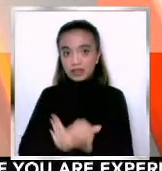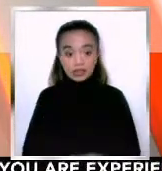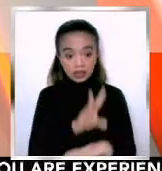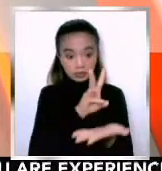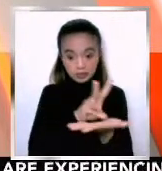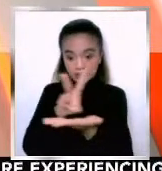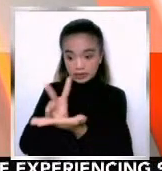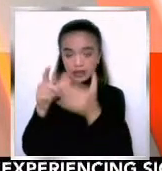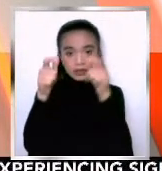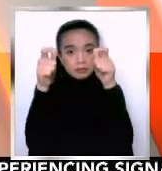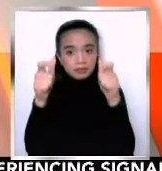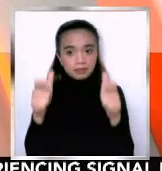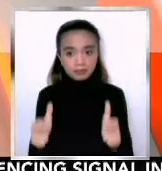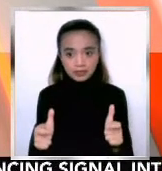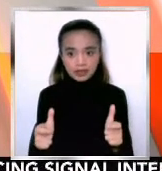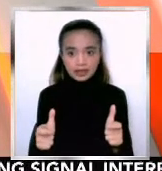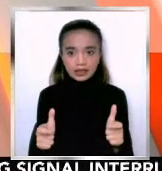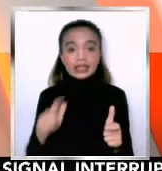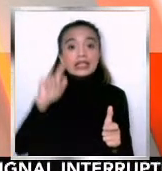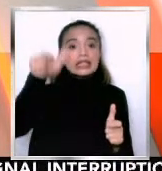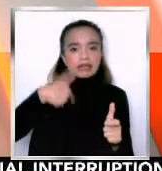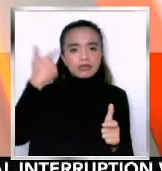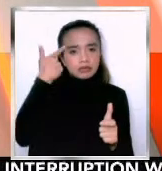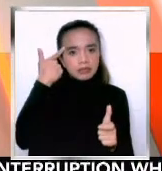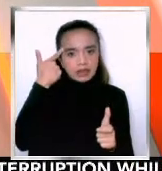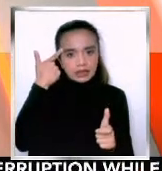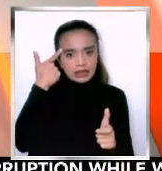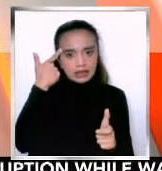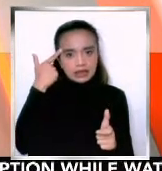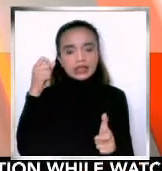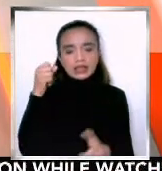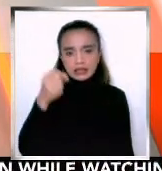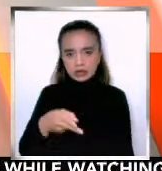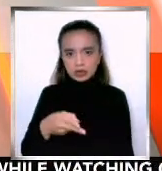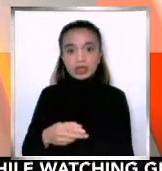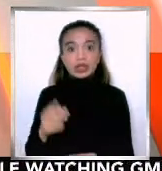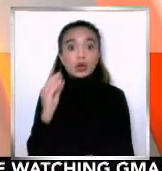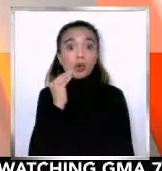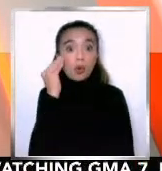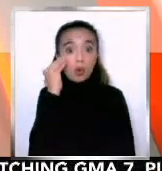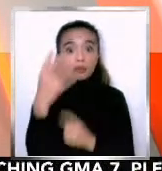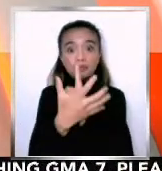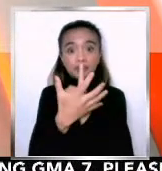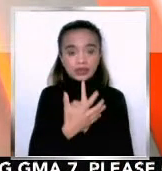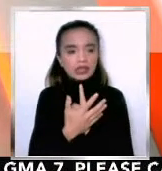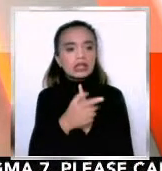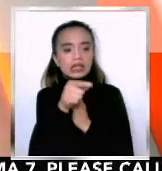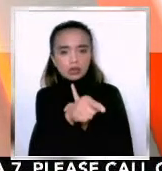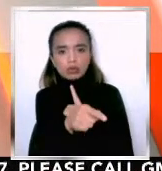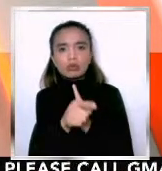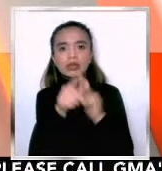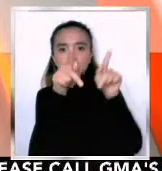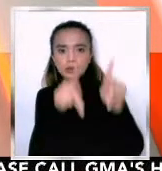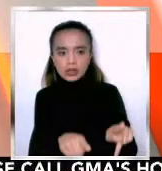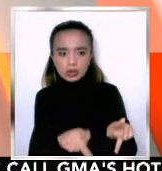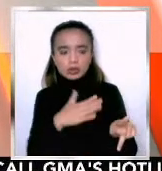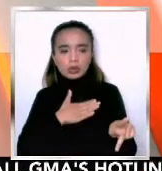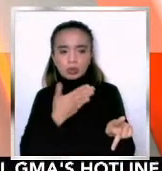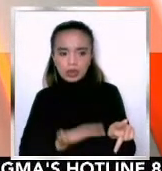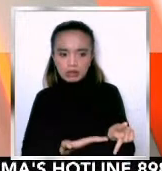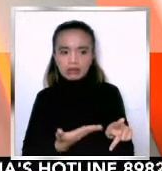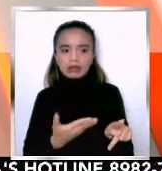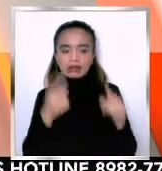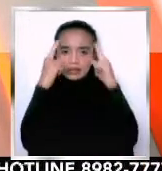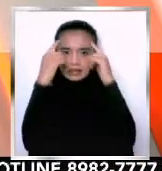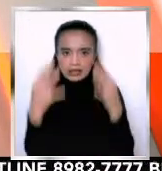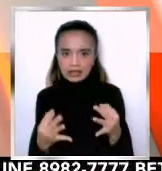mismong gobyerno yung nagsasara, no? Yung home isolation, nag-decide yung tao voluntarily na hindi na muna kami